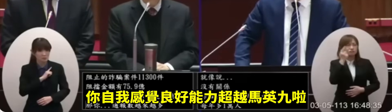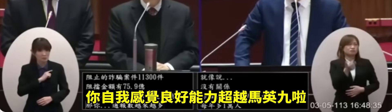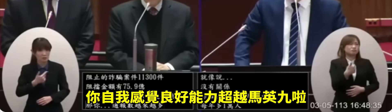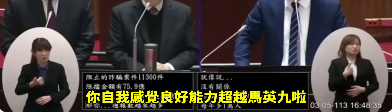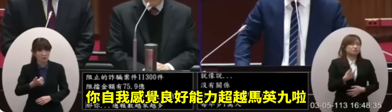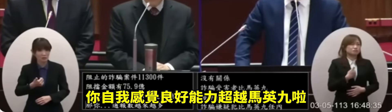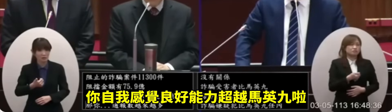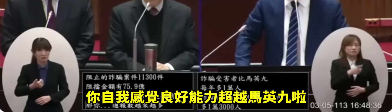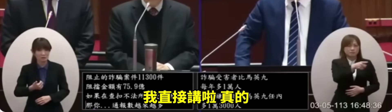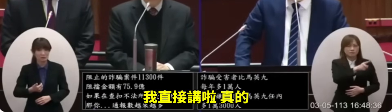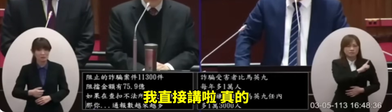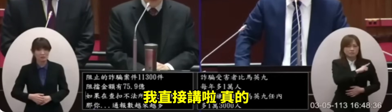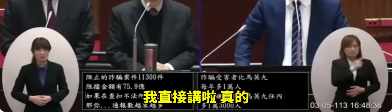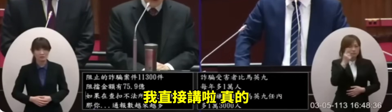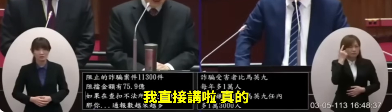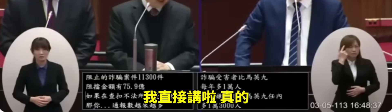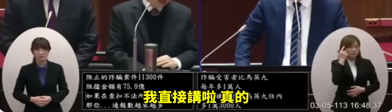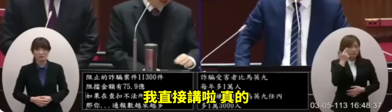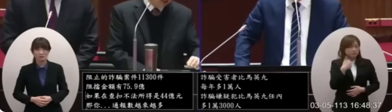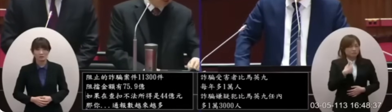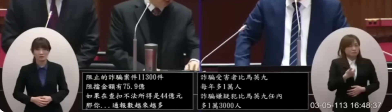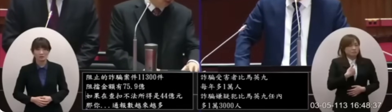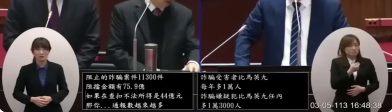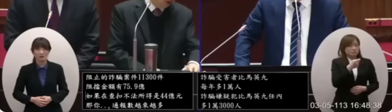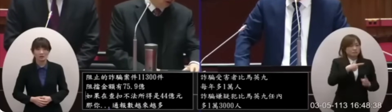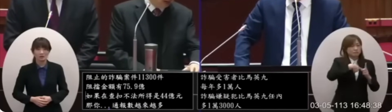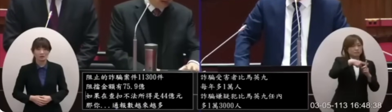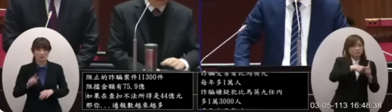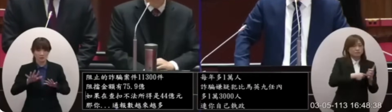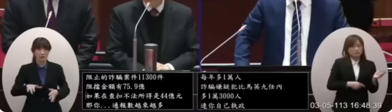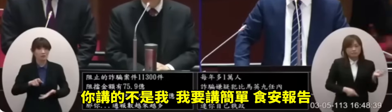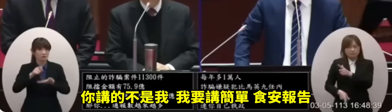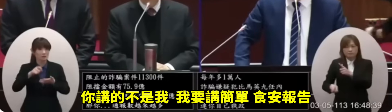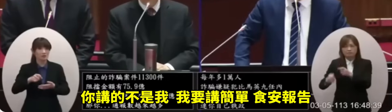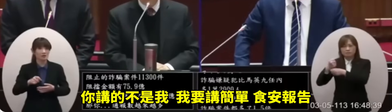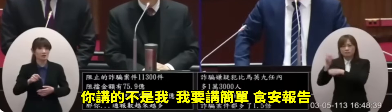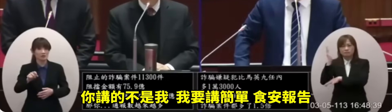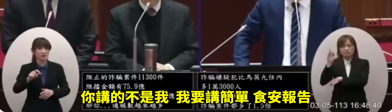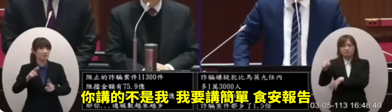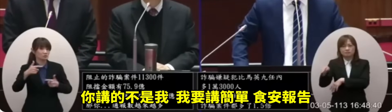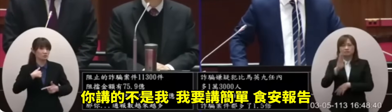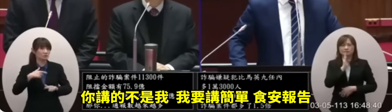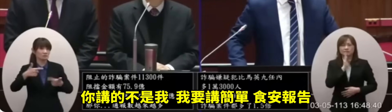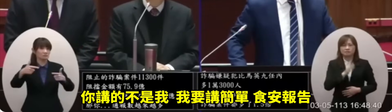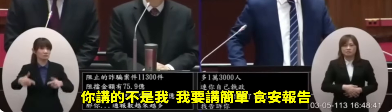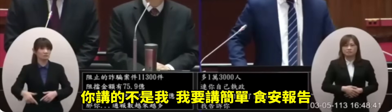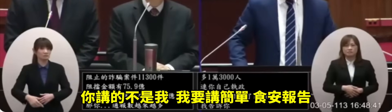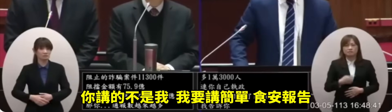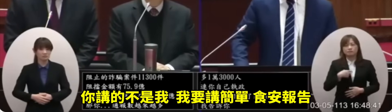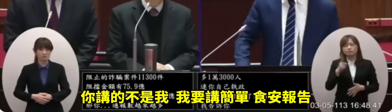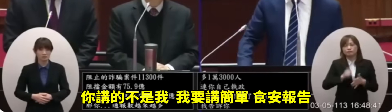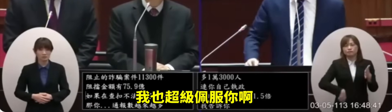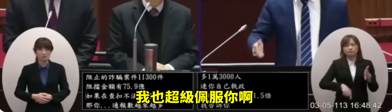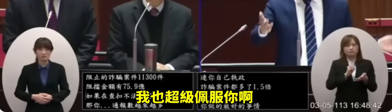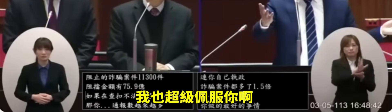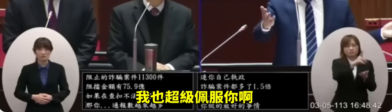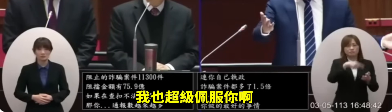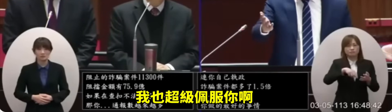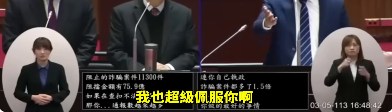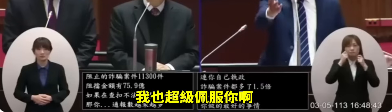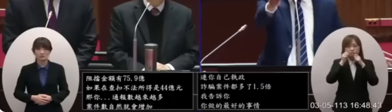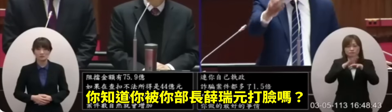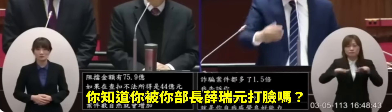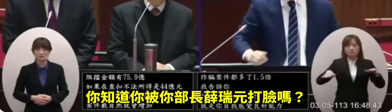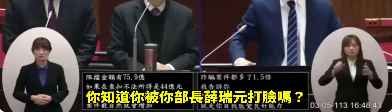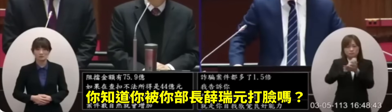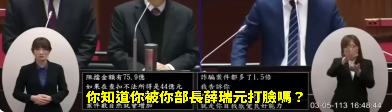能力超越马英九了，我直接讲了，真的。 再讲的不是我了。 你讲的自我感觉良好，我要讲很简单。实案报告我也超级佩服